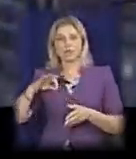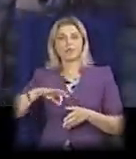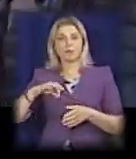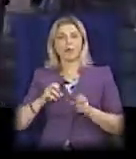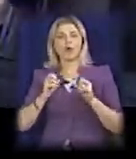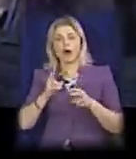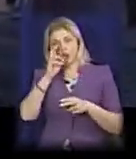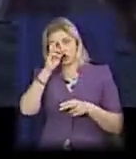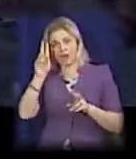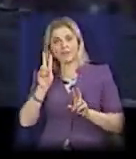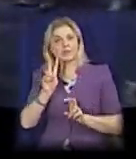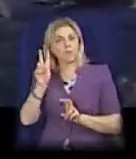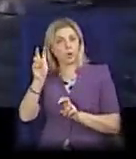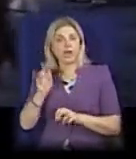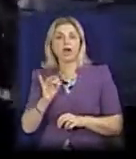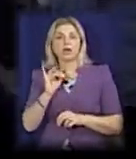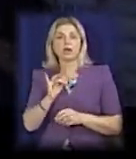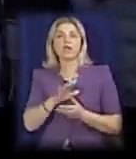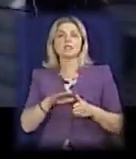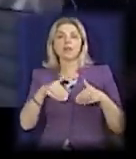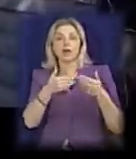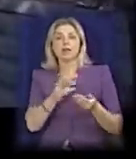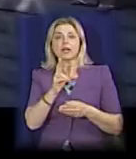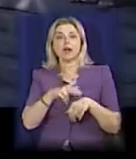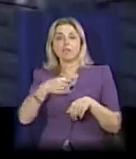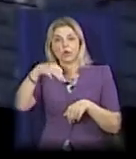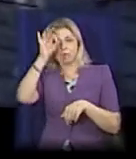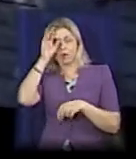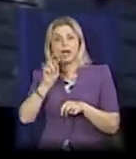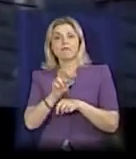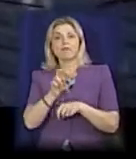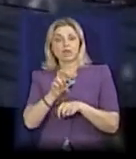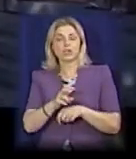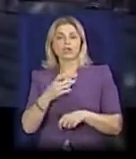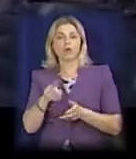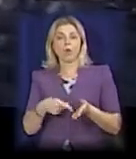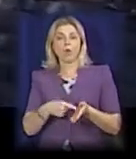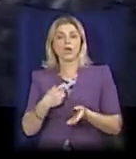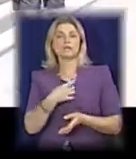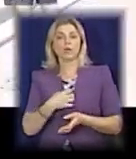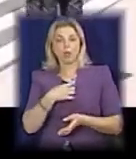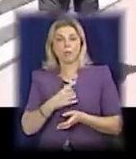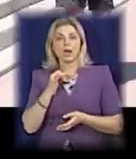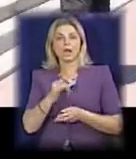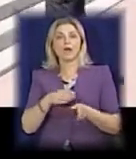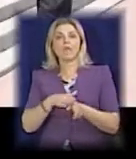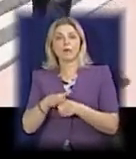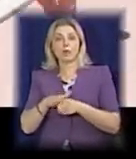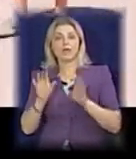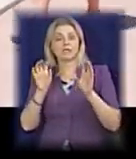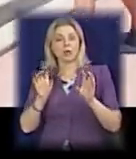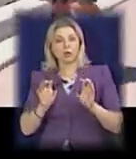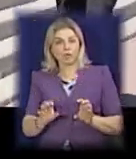державної символіки. Внаслідок звернення до правоохоронних органів відвідувача міськвиконкому і на дотримання чинного